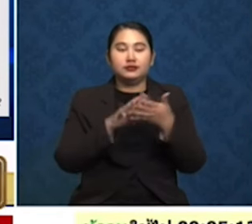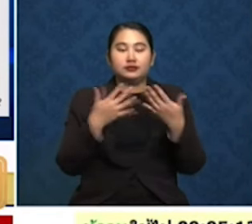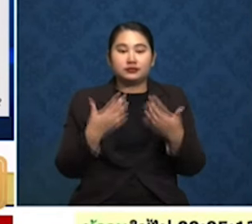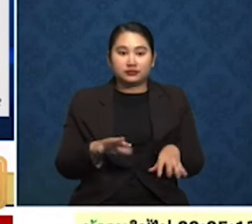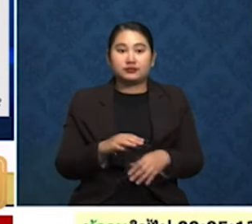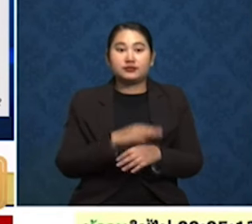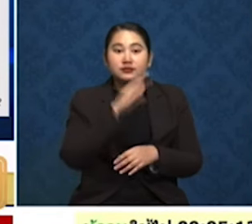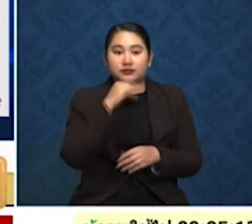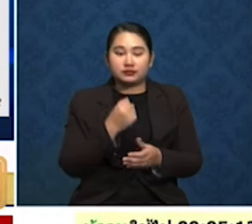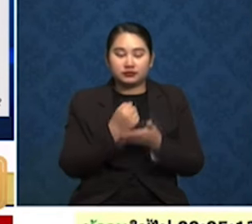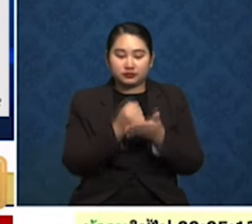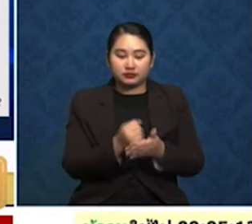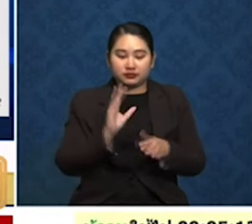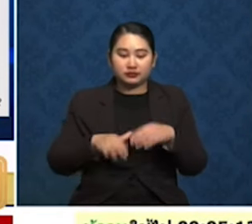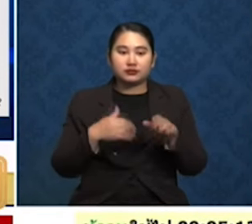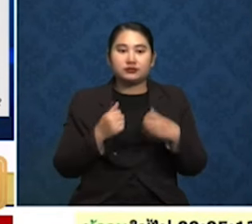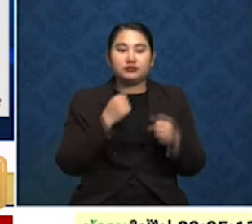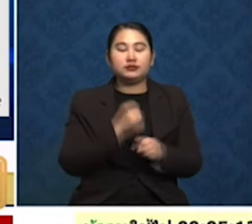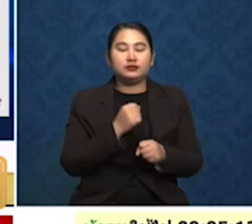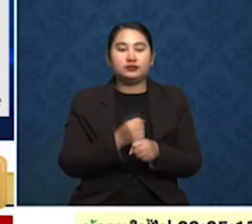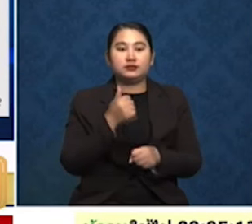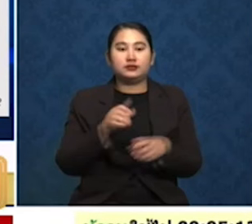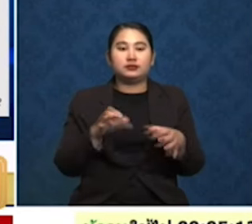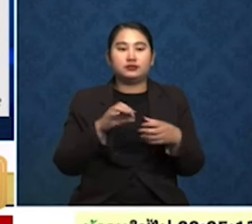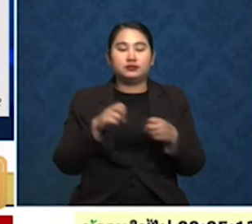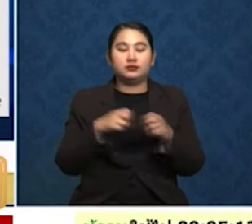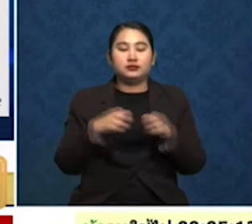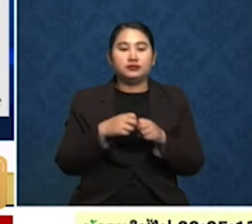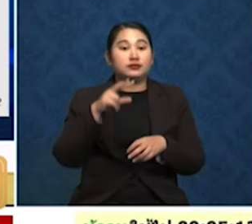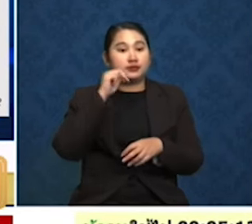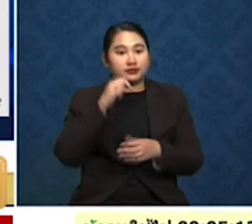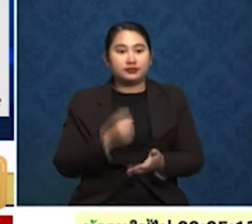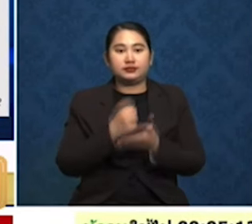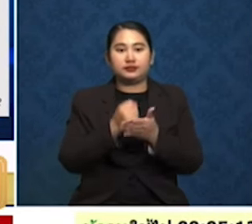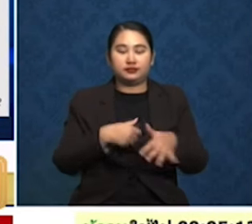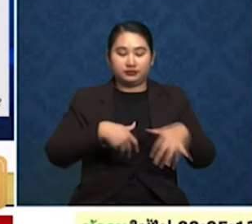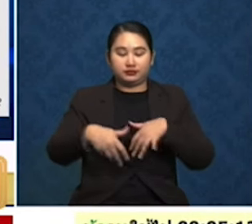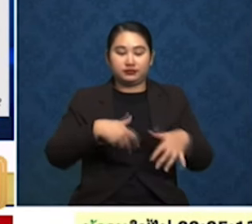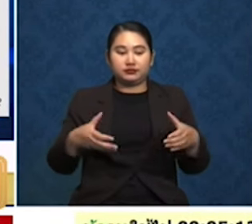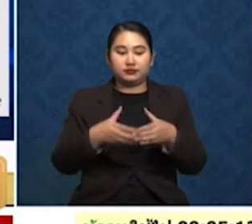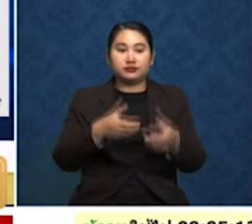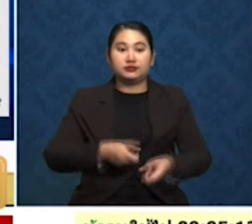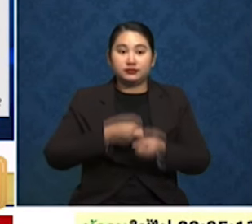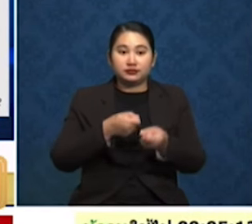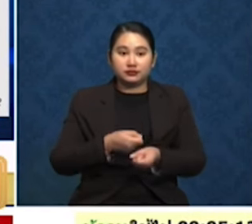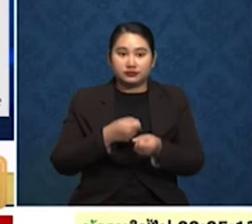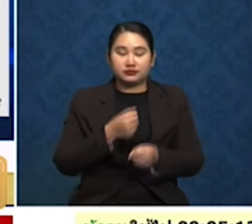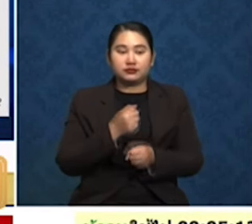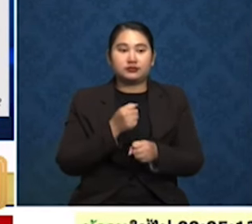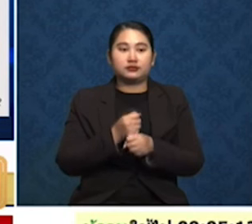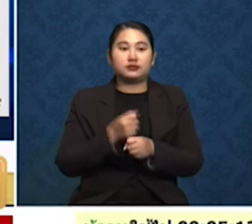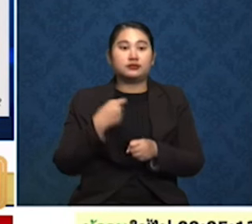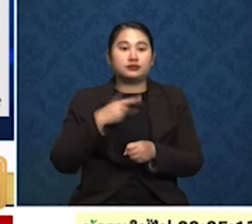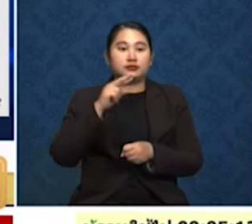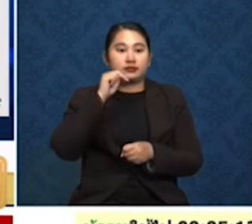สามารถชวยพื้นฟูเรื่องปัหาน้ำแล้วก็ช่วยให้พี่น้องเกษตรกรในพื้ที่สามารถใช้น้ำใ